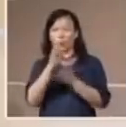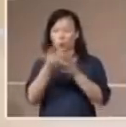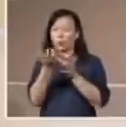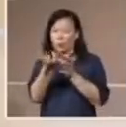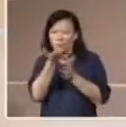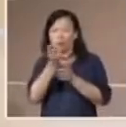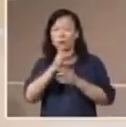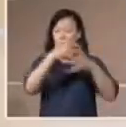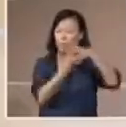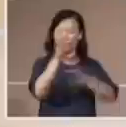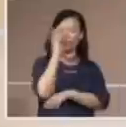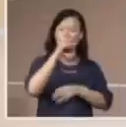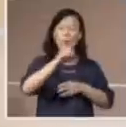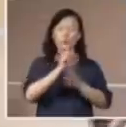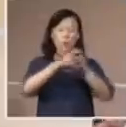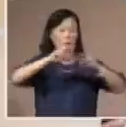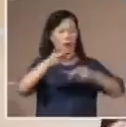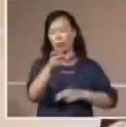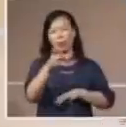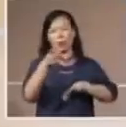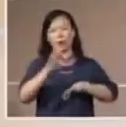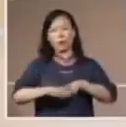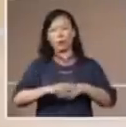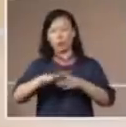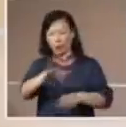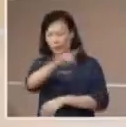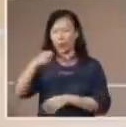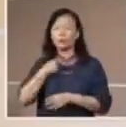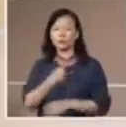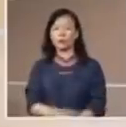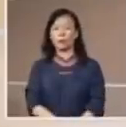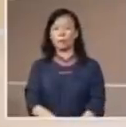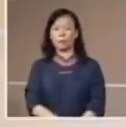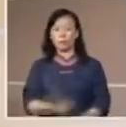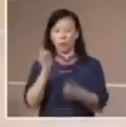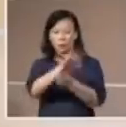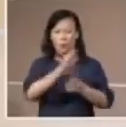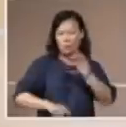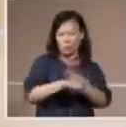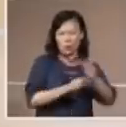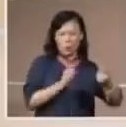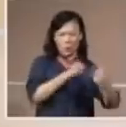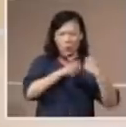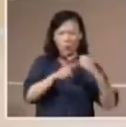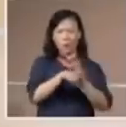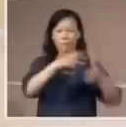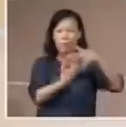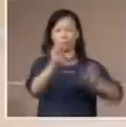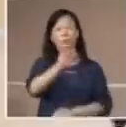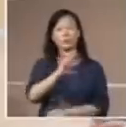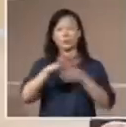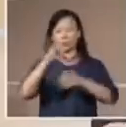政府，咱以前咱在调，咱无在调改变美国政府的政策，咱要了解，咱要了解，咱不要对抗美国，咱绝对不要对抗美国。这